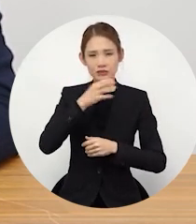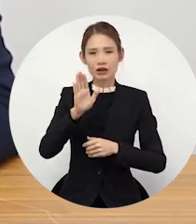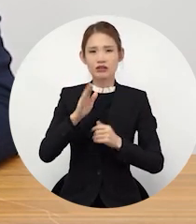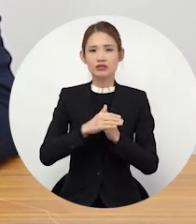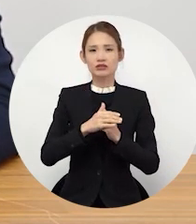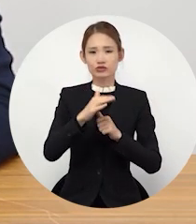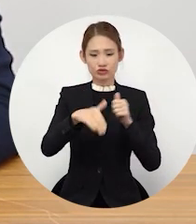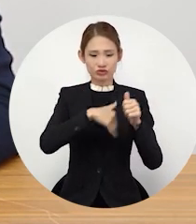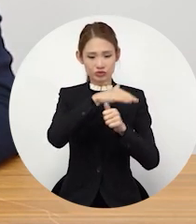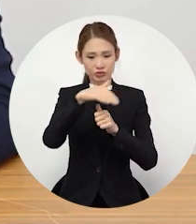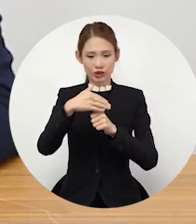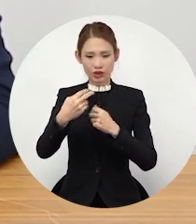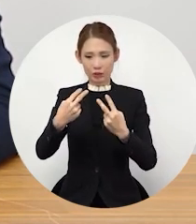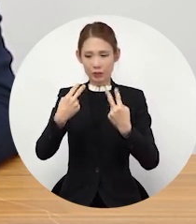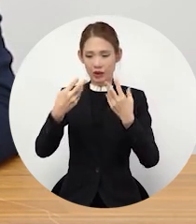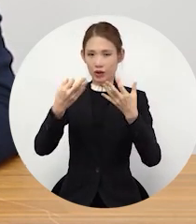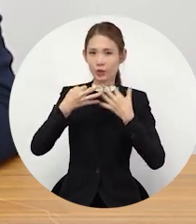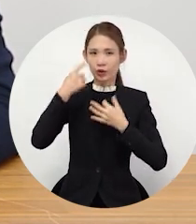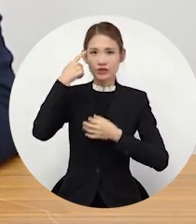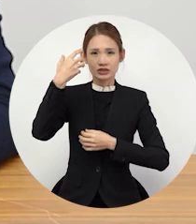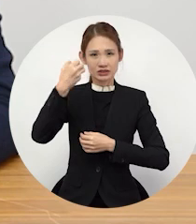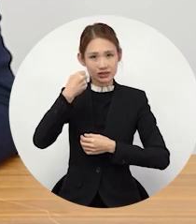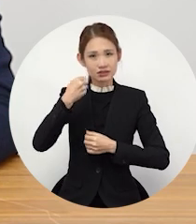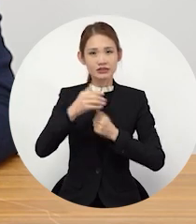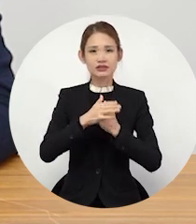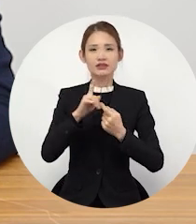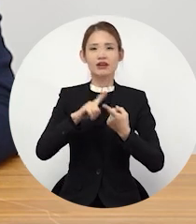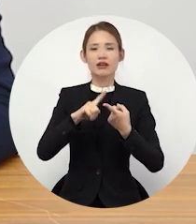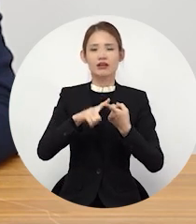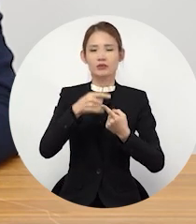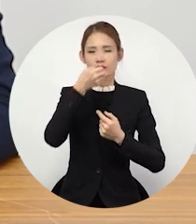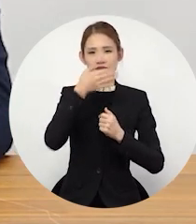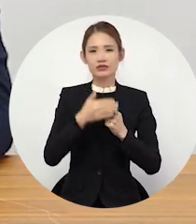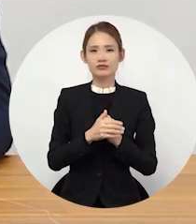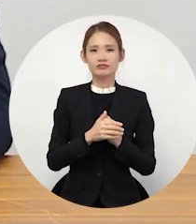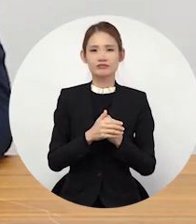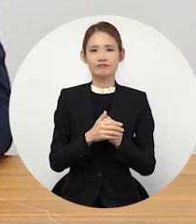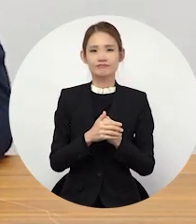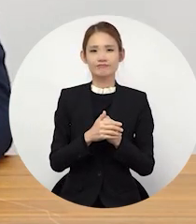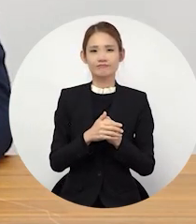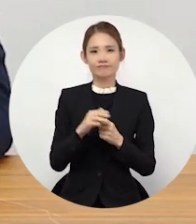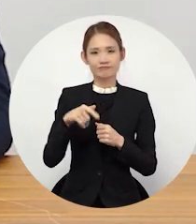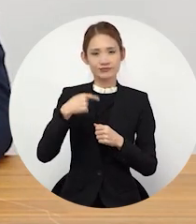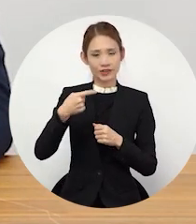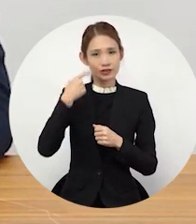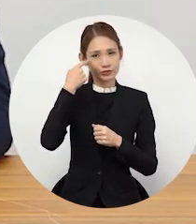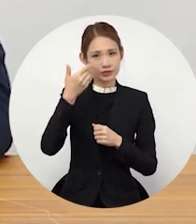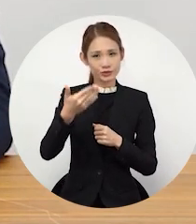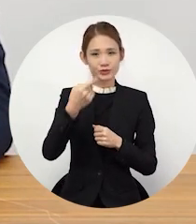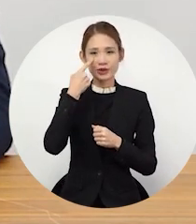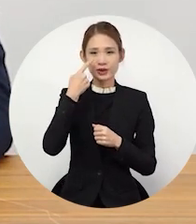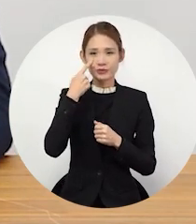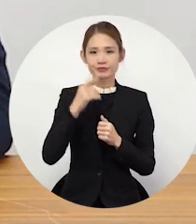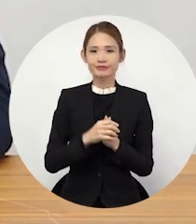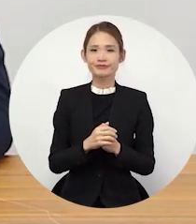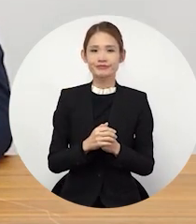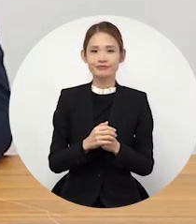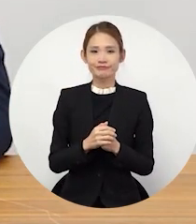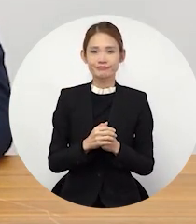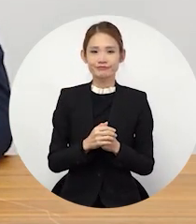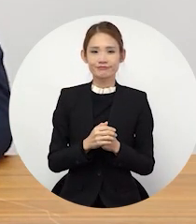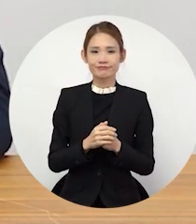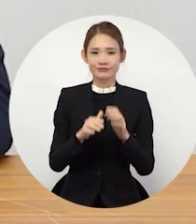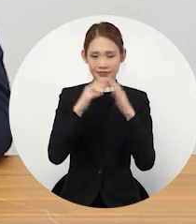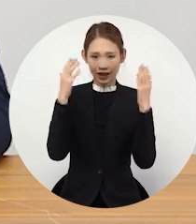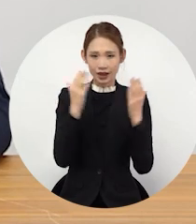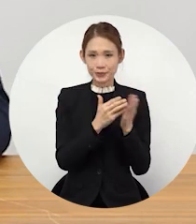게 아니라 주변의 인식 때문에 힘든 게 없던 힘든 게 생기는 거예요. 저희가 그러면 다음 질문을 또 한번 가보도록 할까요?